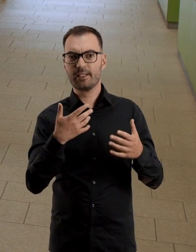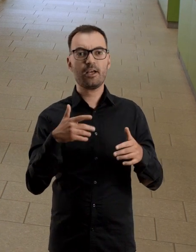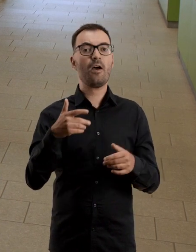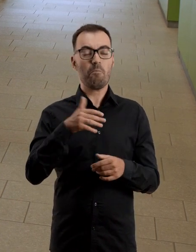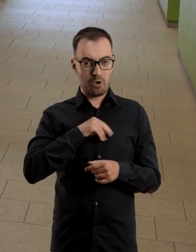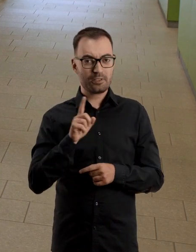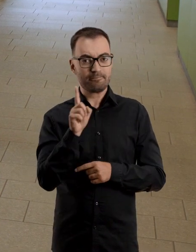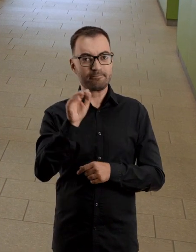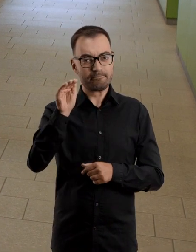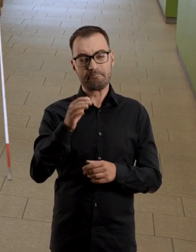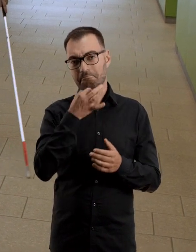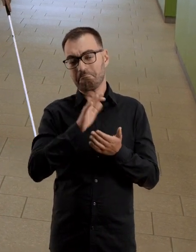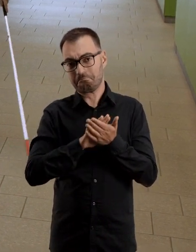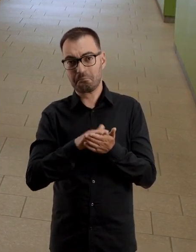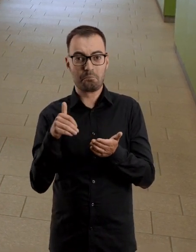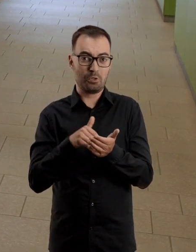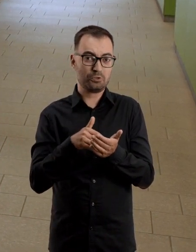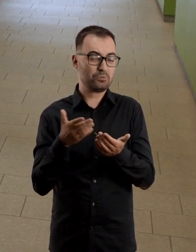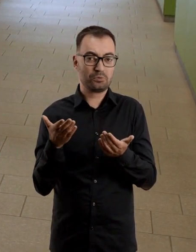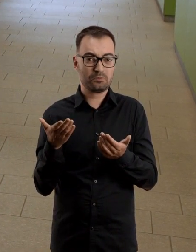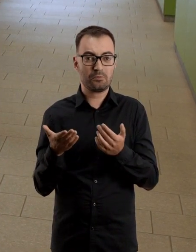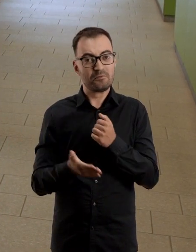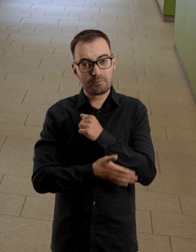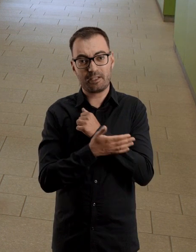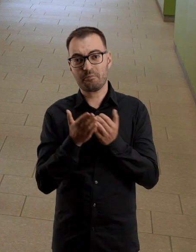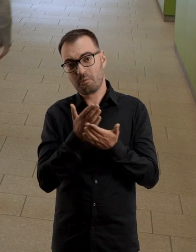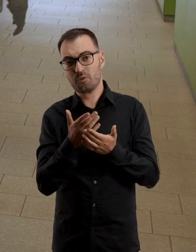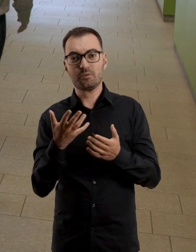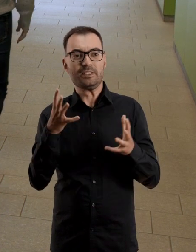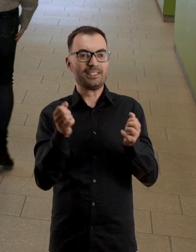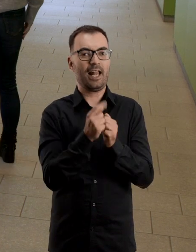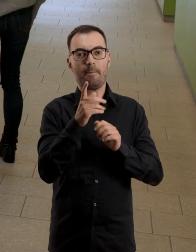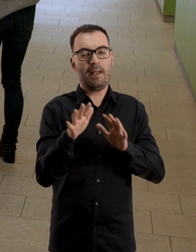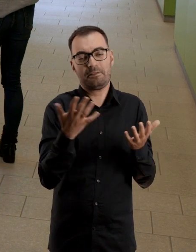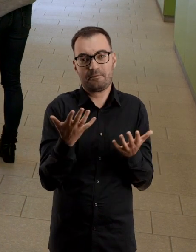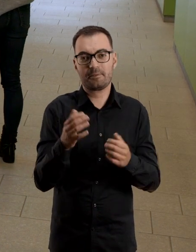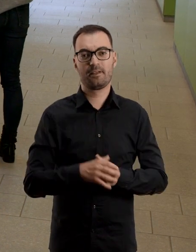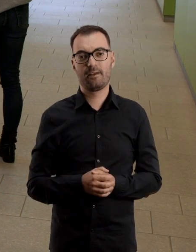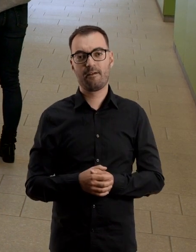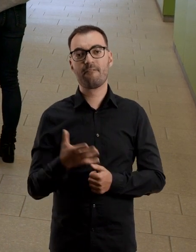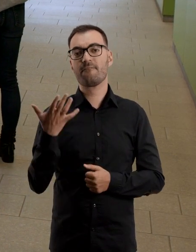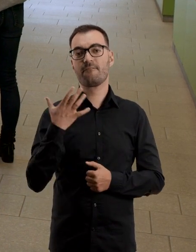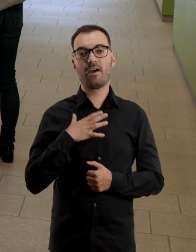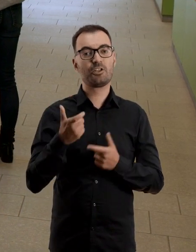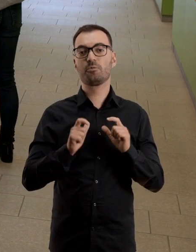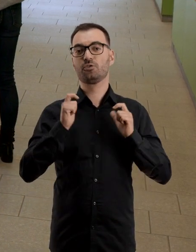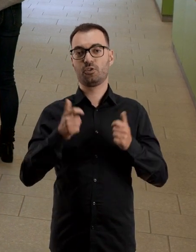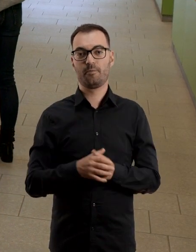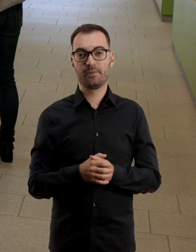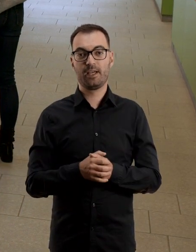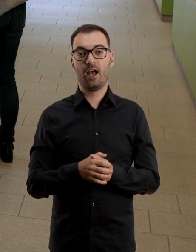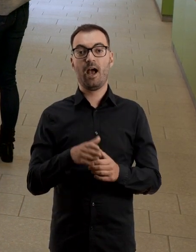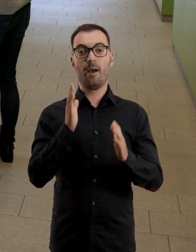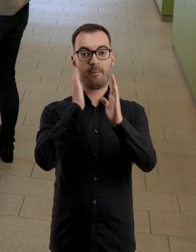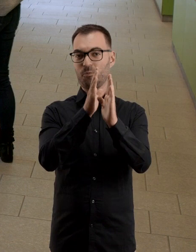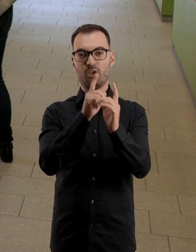możemy podejść do niej i zapytać, czy potrzebuje naszego wsparcia, na przykład w dostaniu się do określonego miejsca. Warto stanąć wtedy